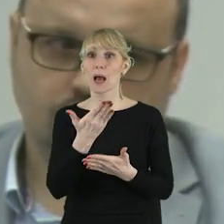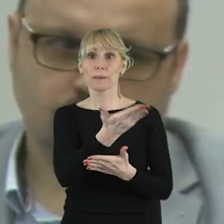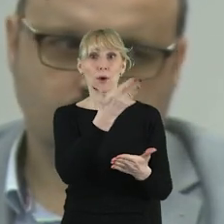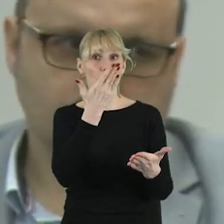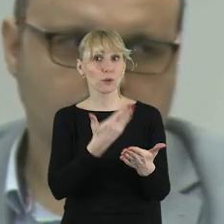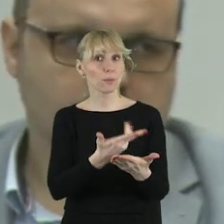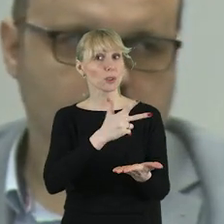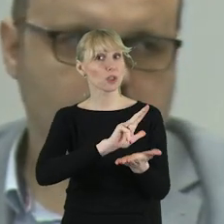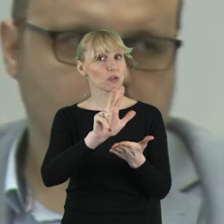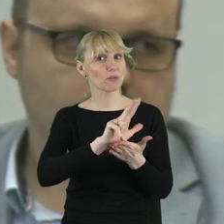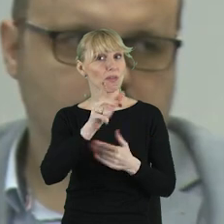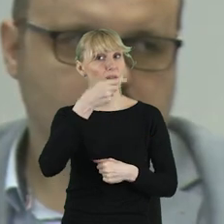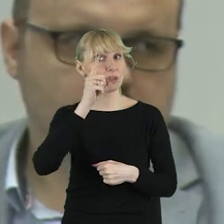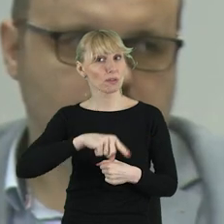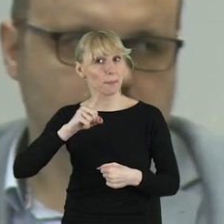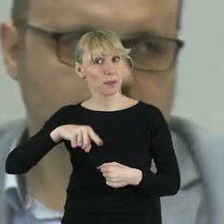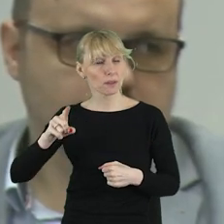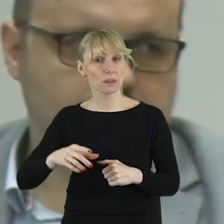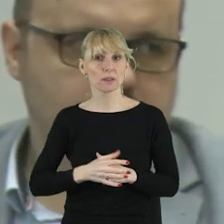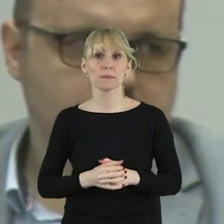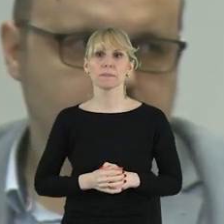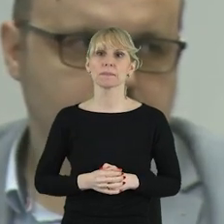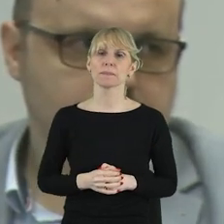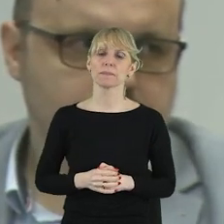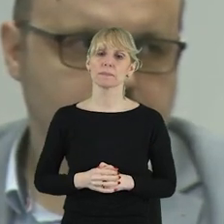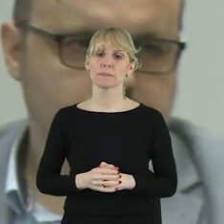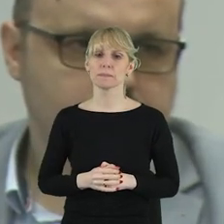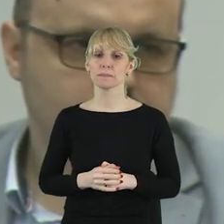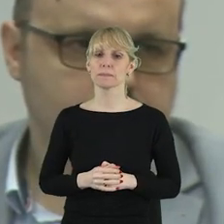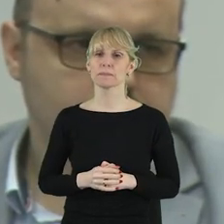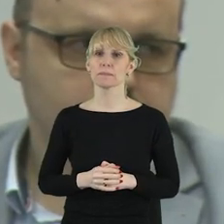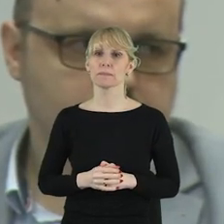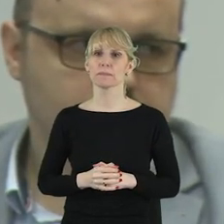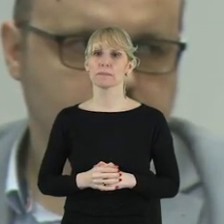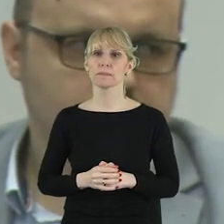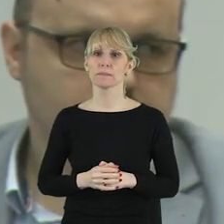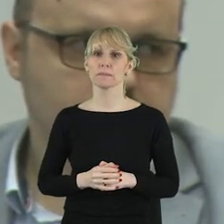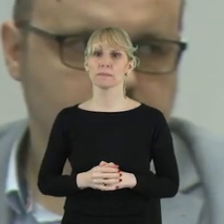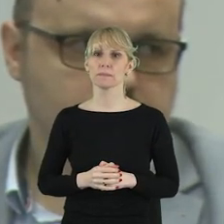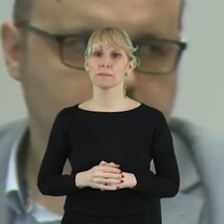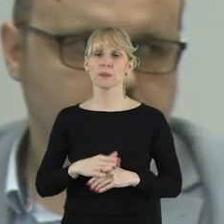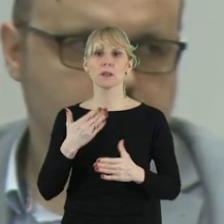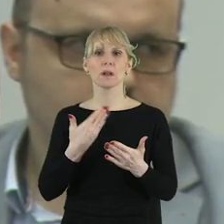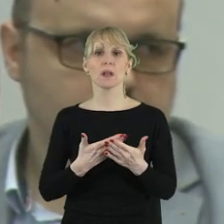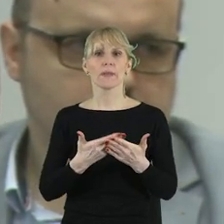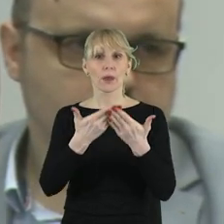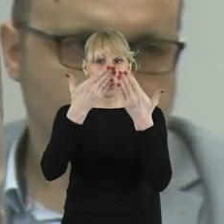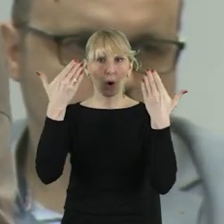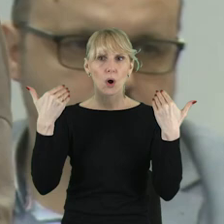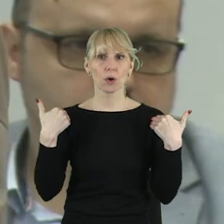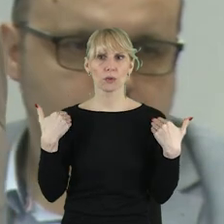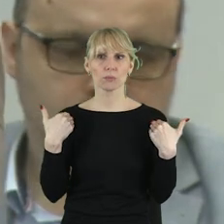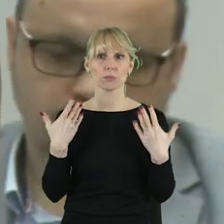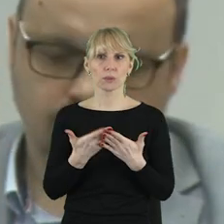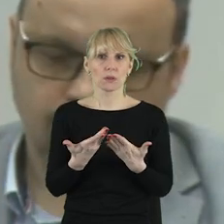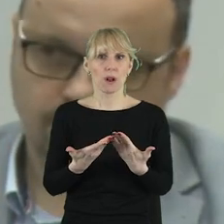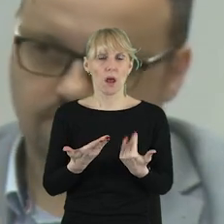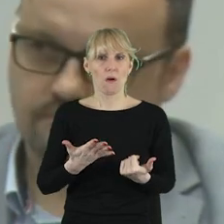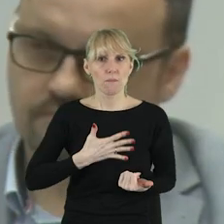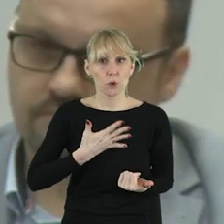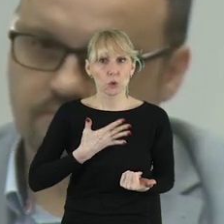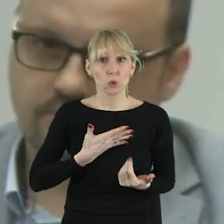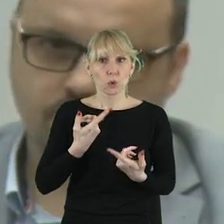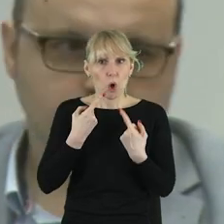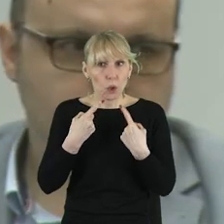postępowaniu. Stąd też szpital w trosce, w poczuciu o odpowiedzialność za bezpieczeństwo pacjentów